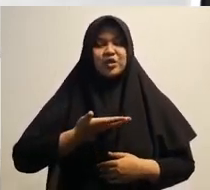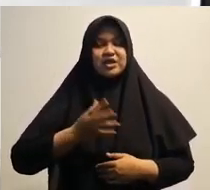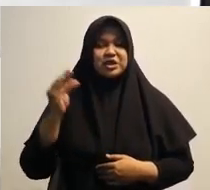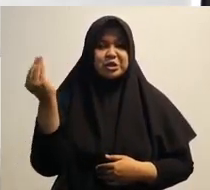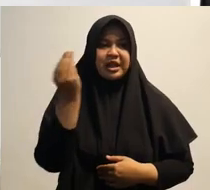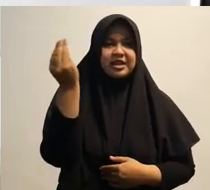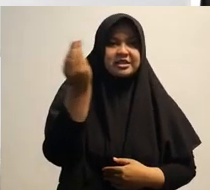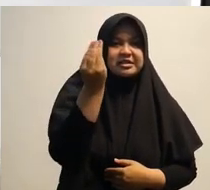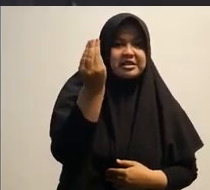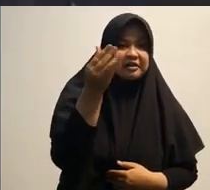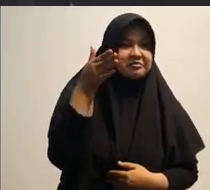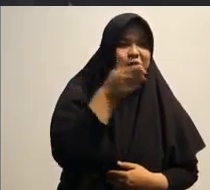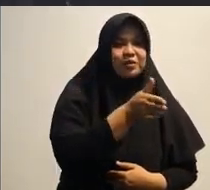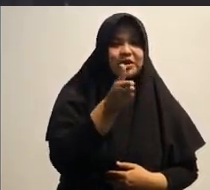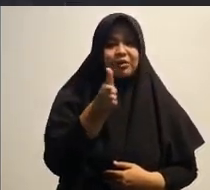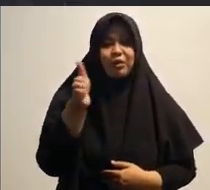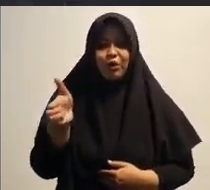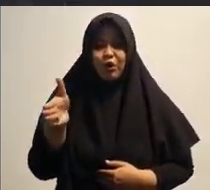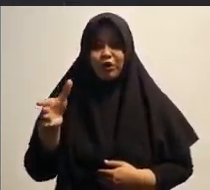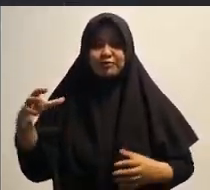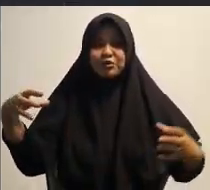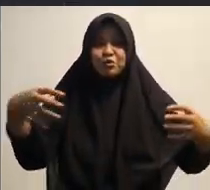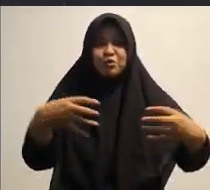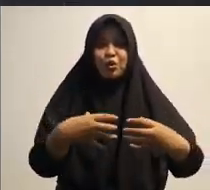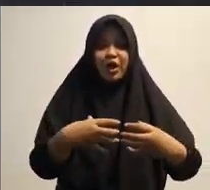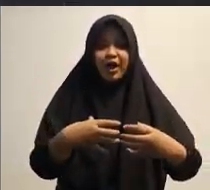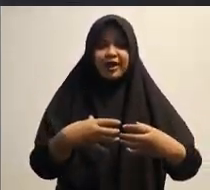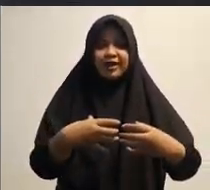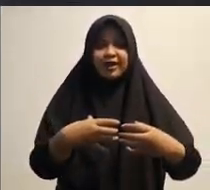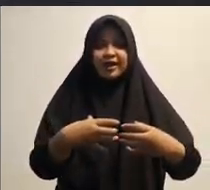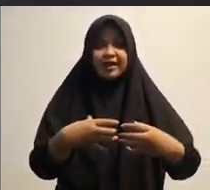bersusah payah jalan-jalan ke pelosok desa untuk mengumpulkan